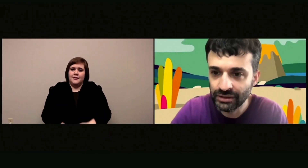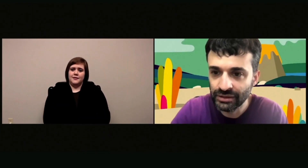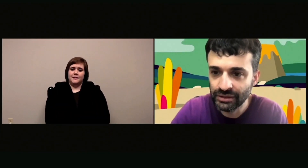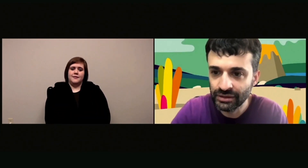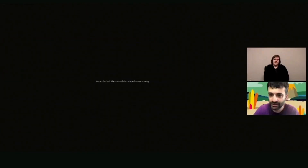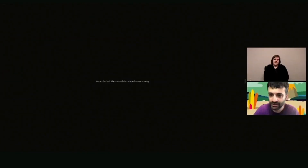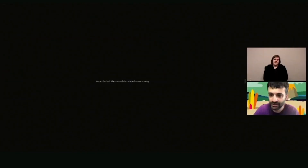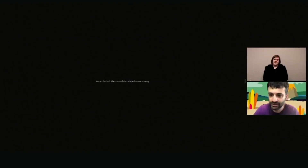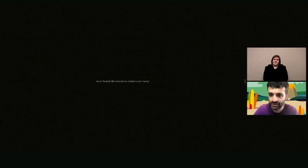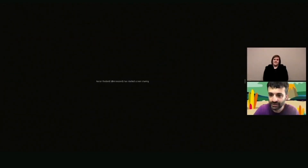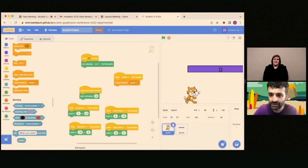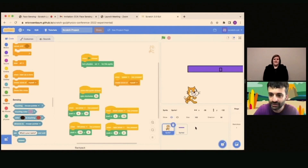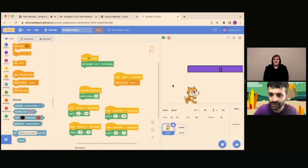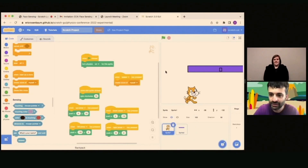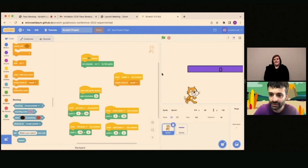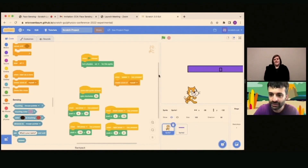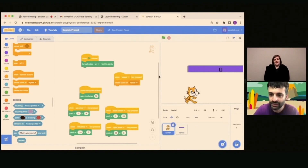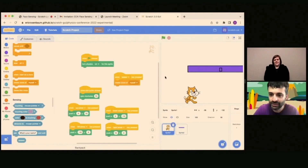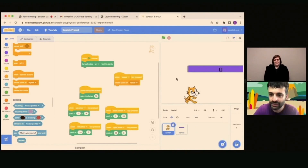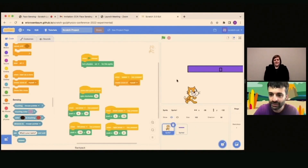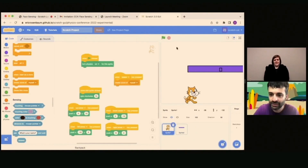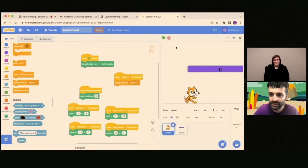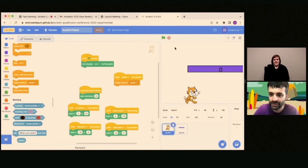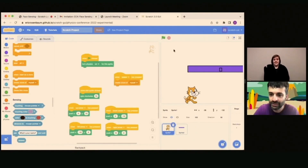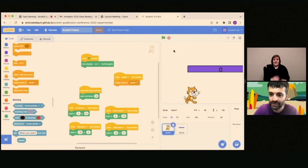vediamo ci tenterò